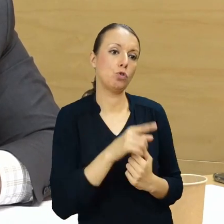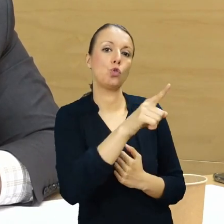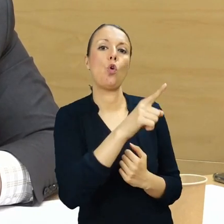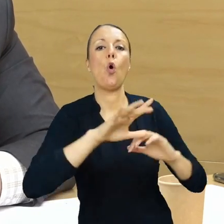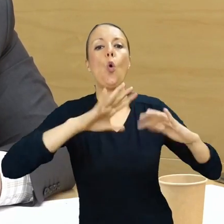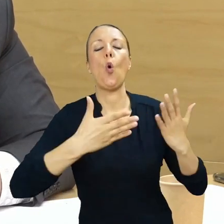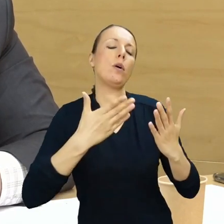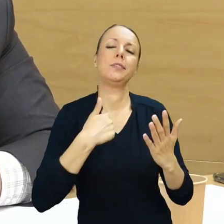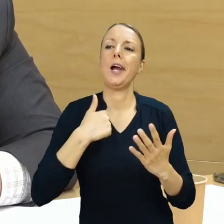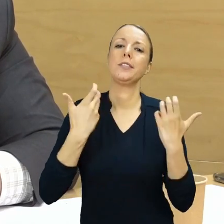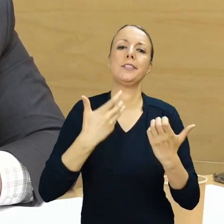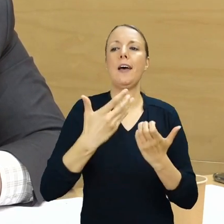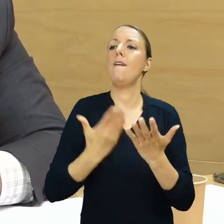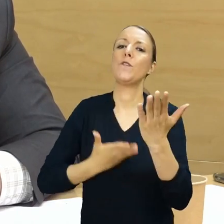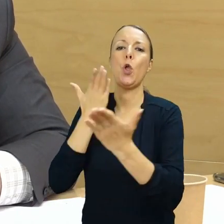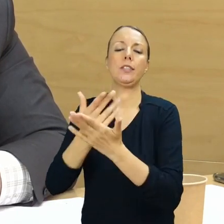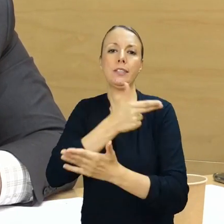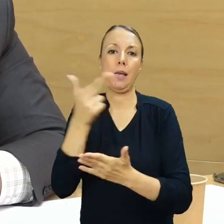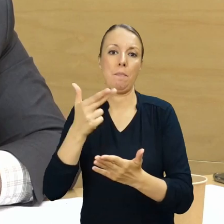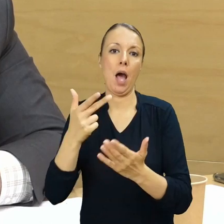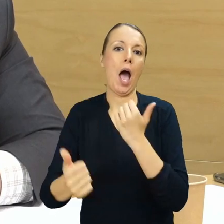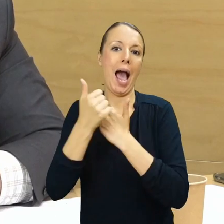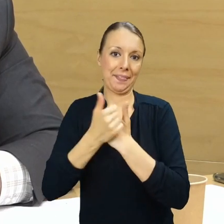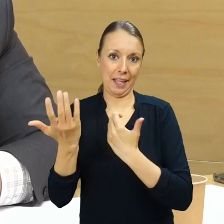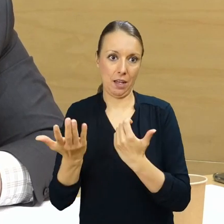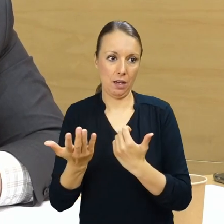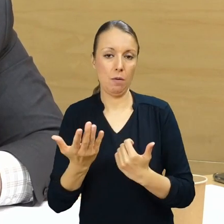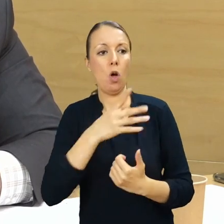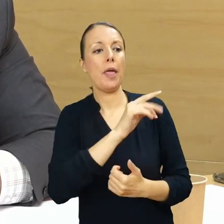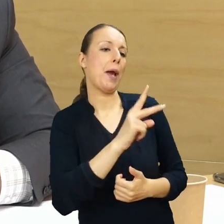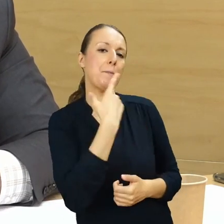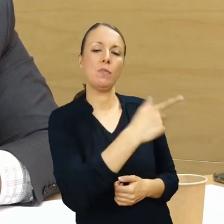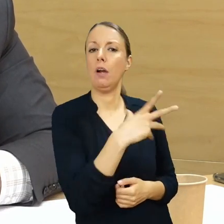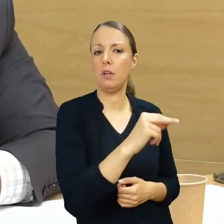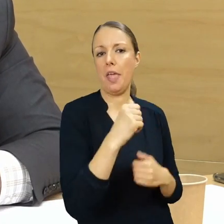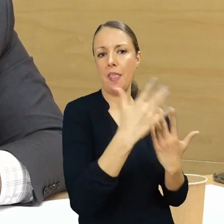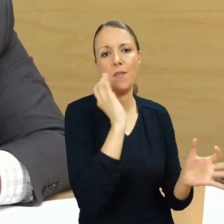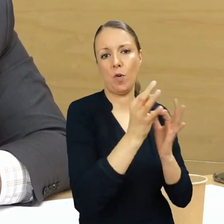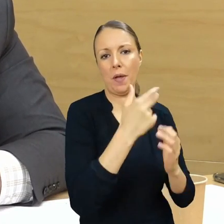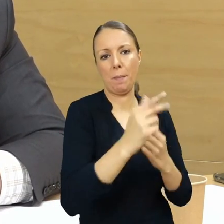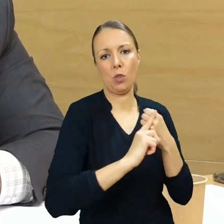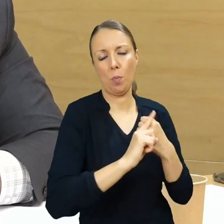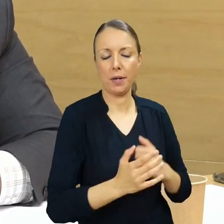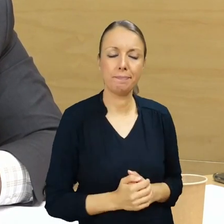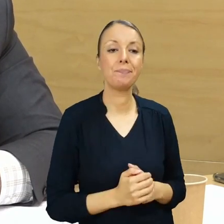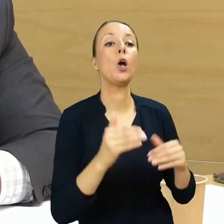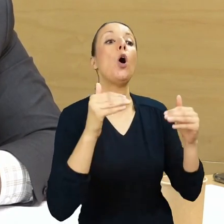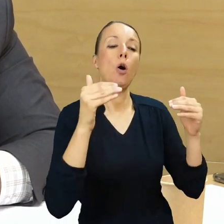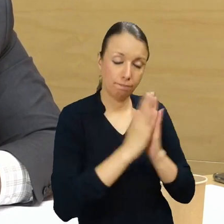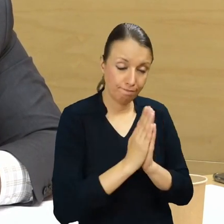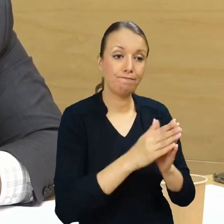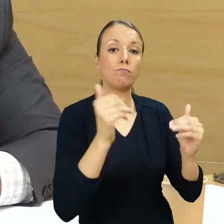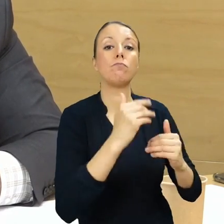akt postępowania. Trybunał powiedział, nie dam ci tej informacji, jeśli chodzi o sygnatury, zwróć się do nas łaskawie w trybie ustawy o organizacji,